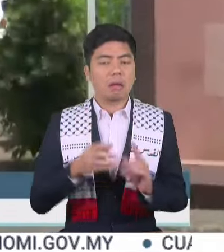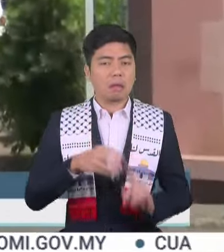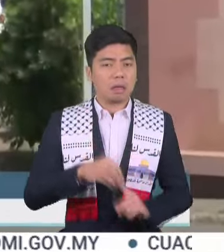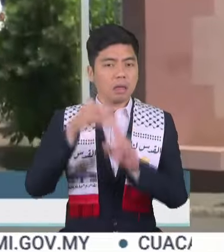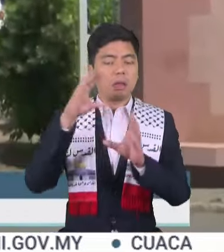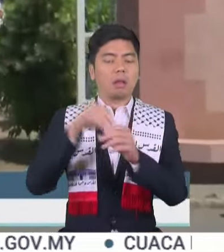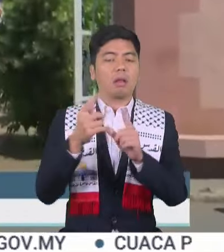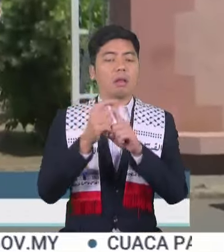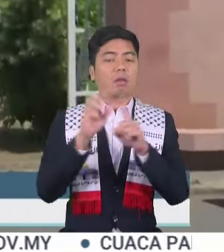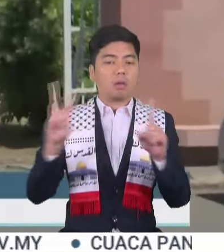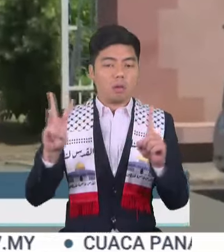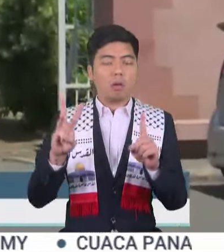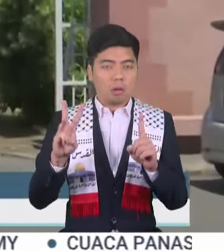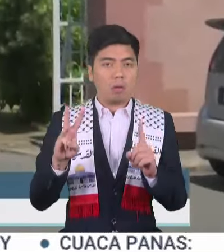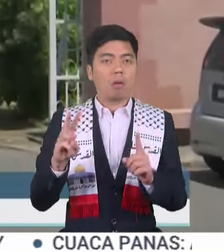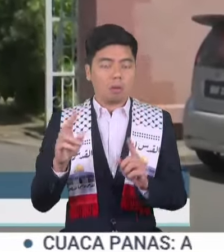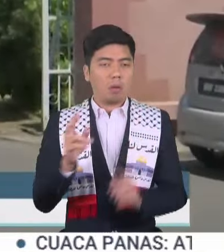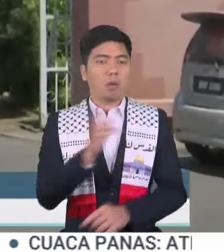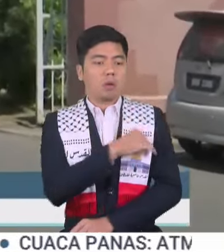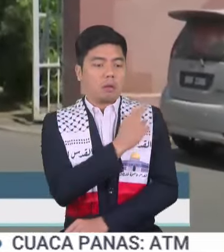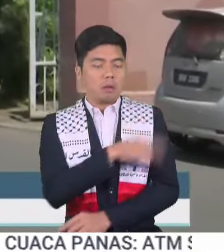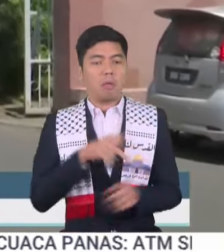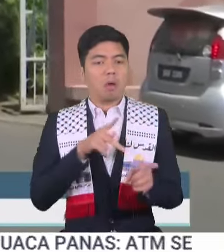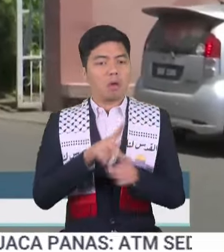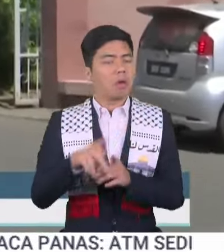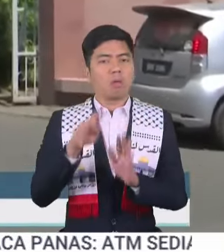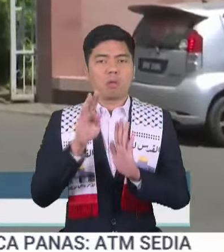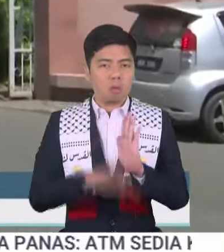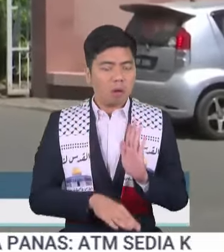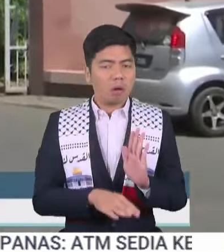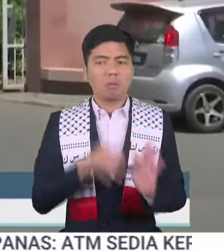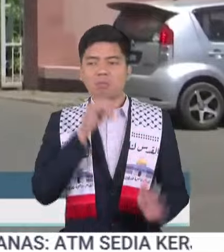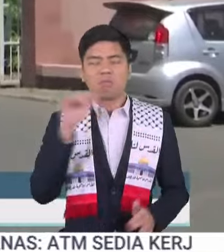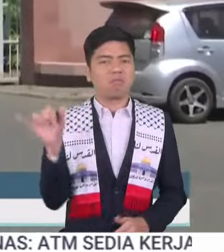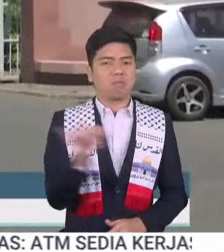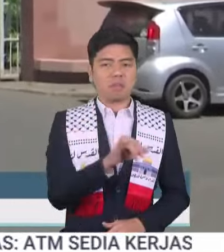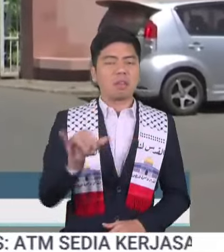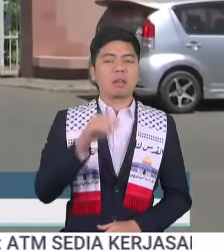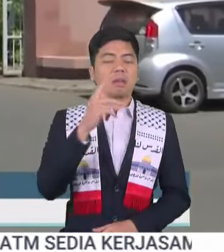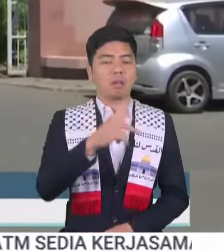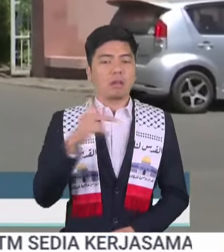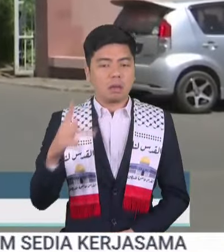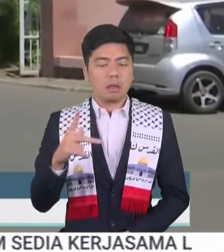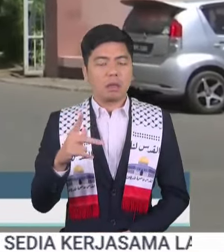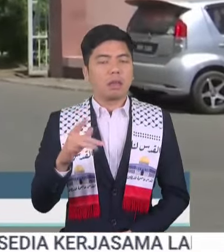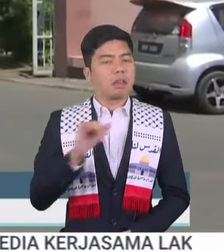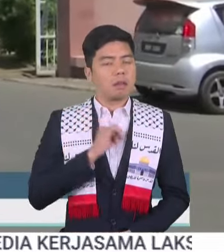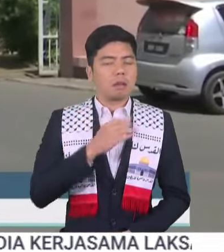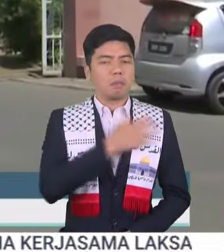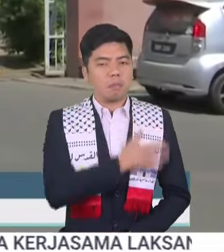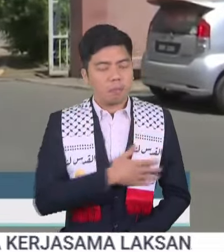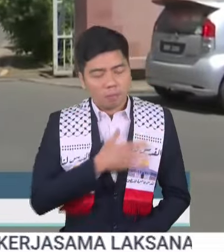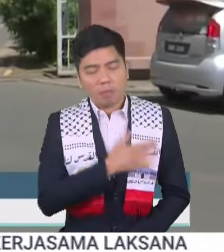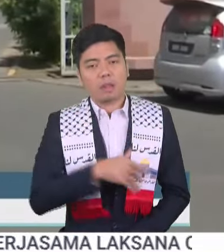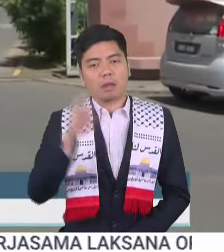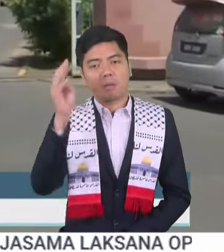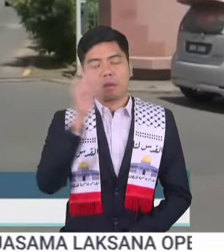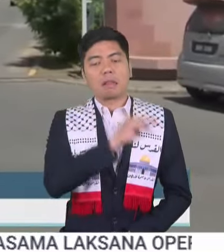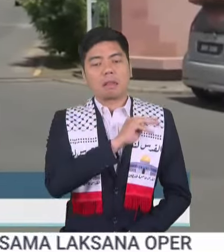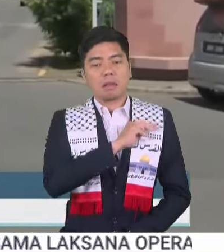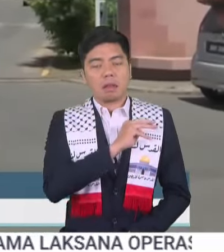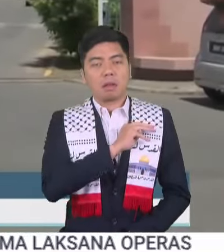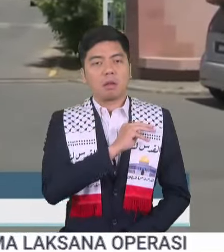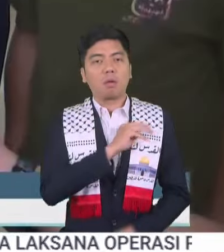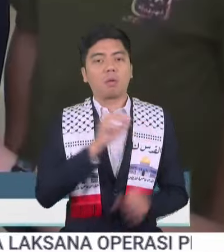ini, hospital pakar pun kurang, bukan macam di Kota Kinabalu. Jadi saya di sini sekali lagi merayu kepada pihak kementerian, dapatlah